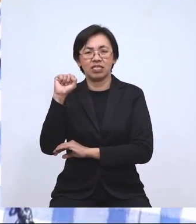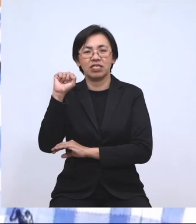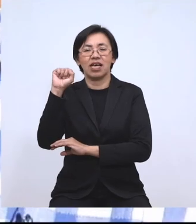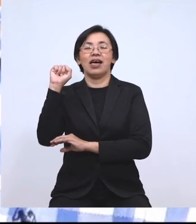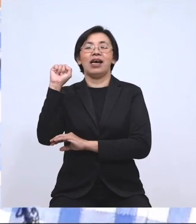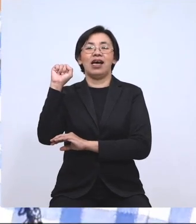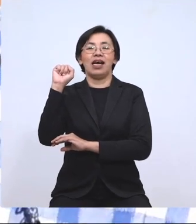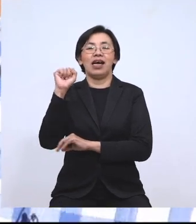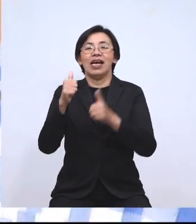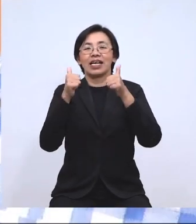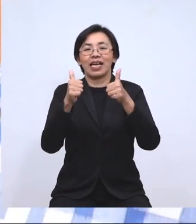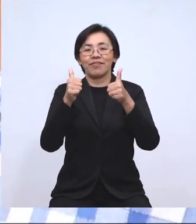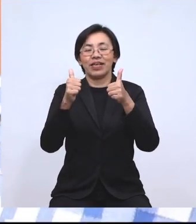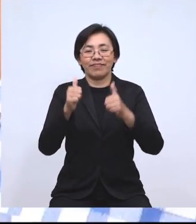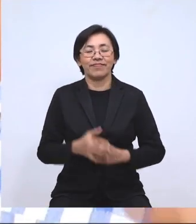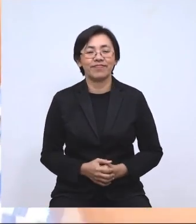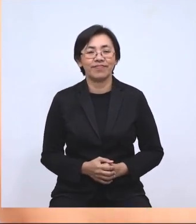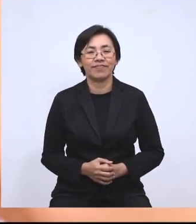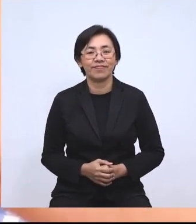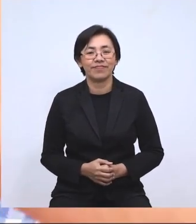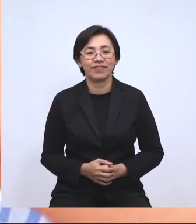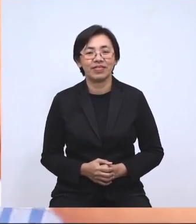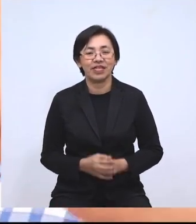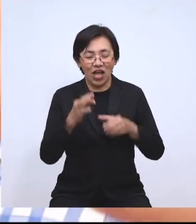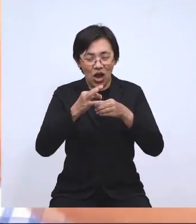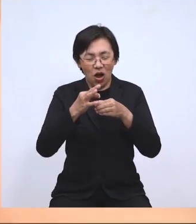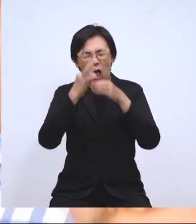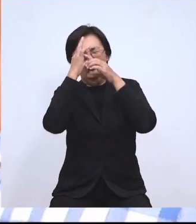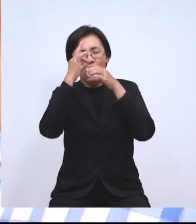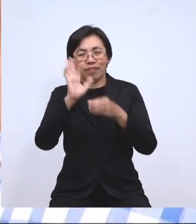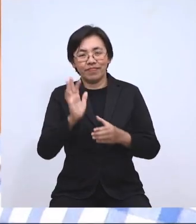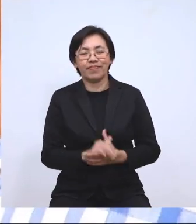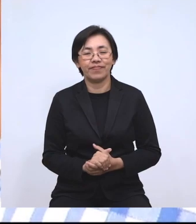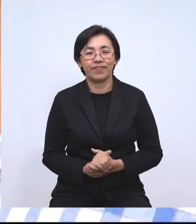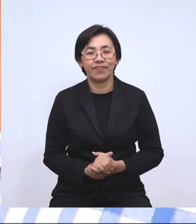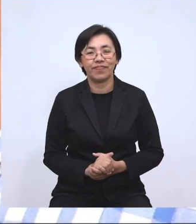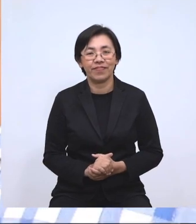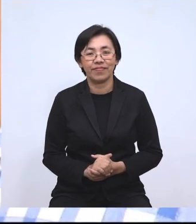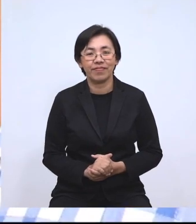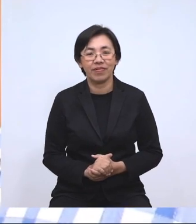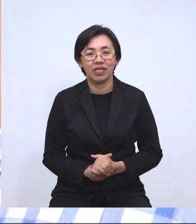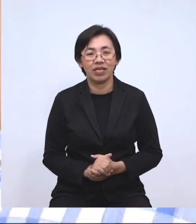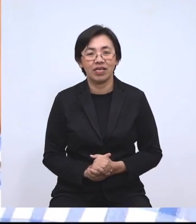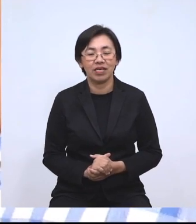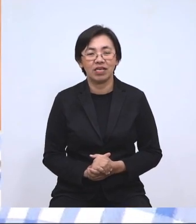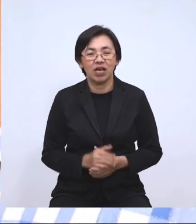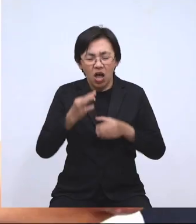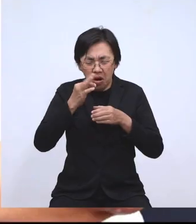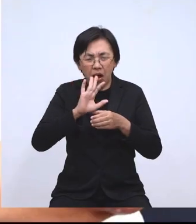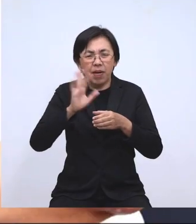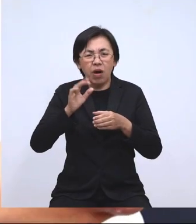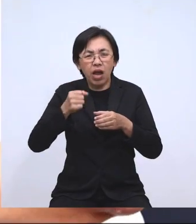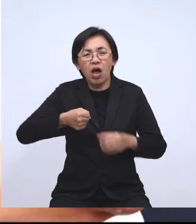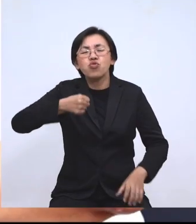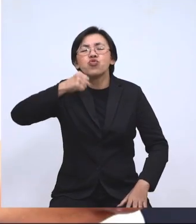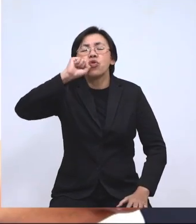ว เก่งมากครับ อันนี้หลอดจะจิ้มหน้านะคะ เอาออกเอาใหม่ยกขึ้นครับ จะกินอย่างนี้ดื่ม ได้ครับ